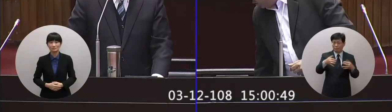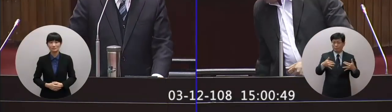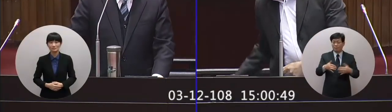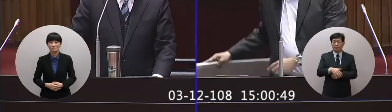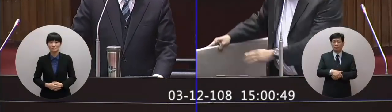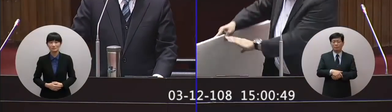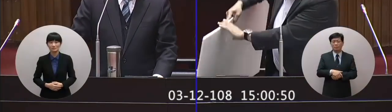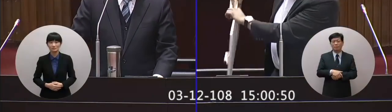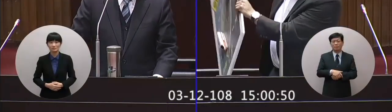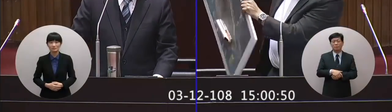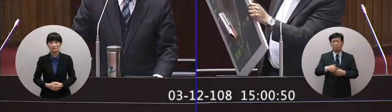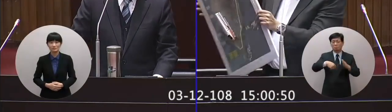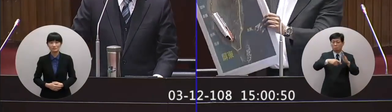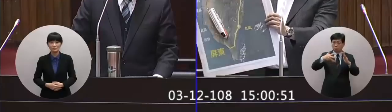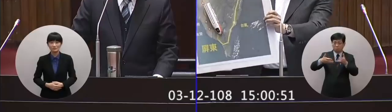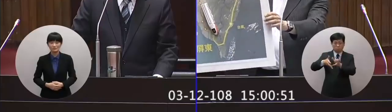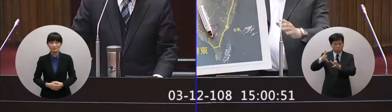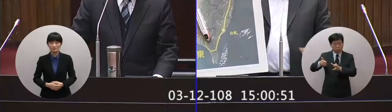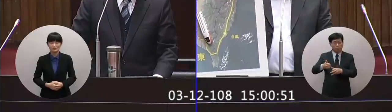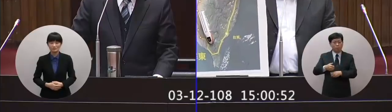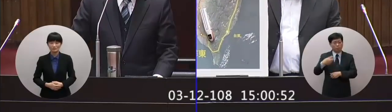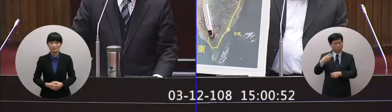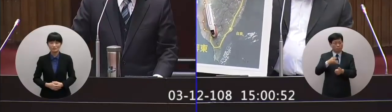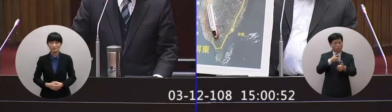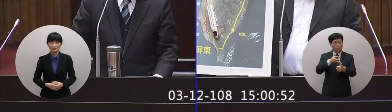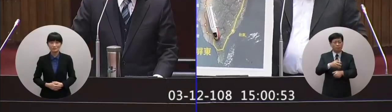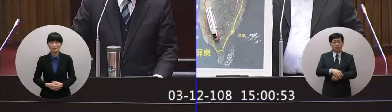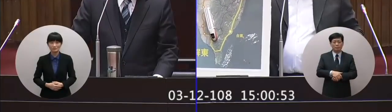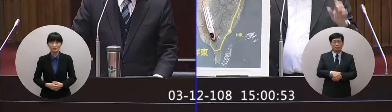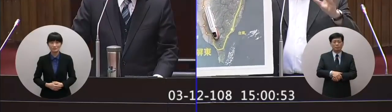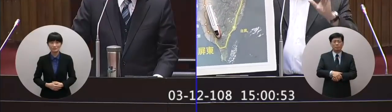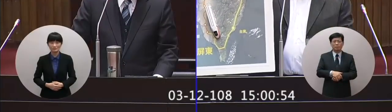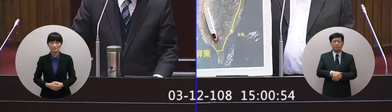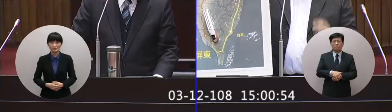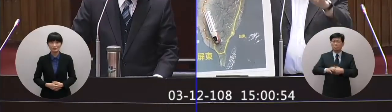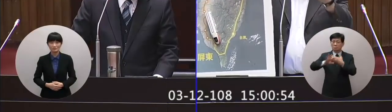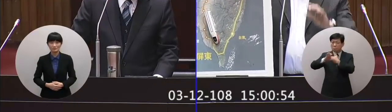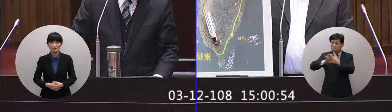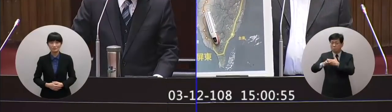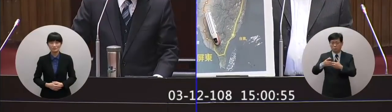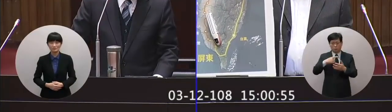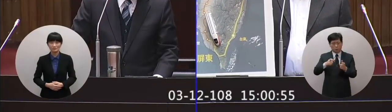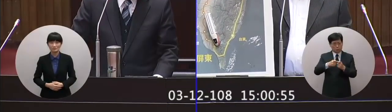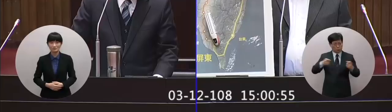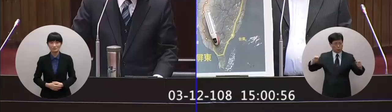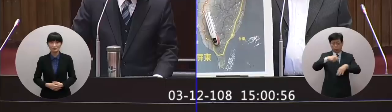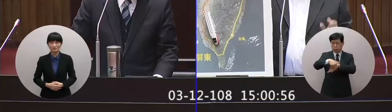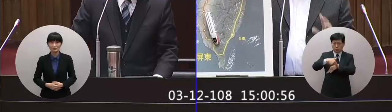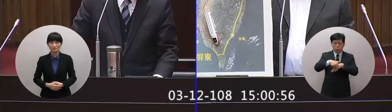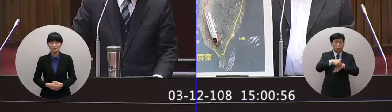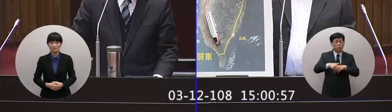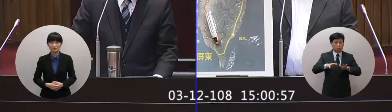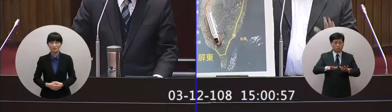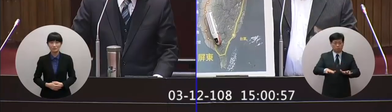我要跟院长跟部长来讲吼， 别的国家都是长远的规划，